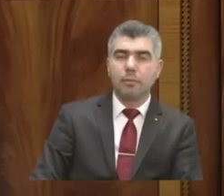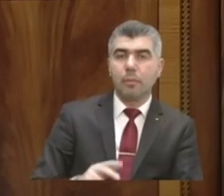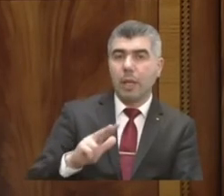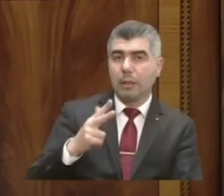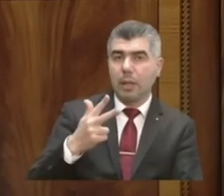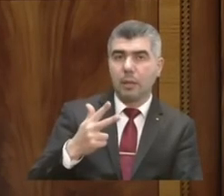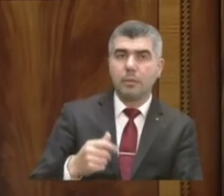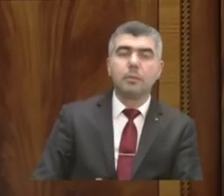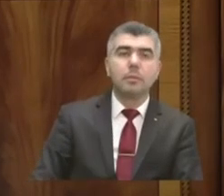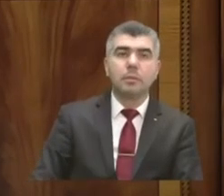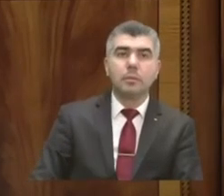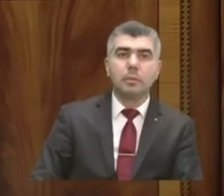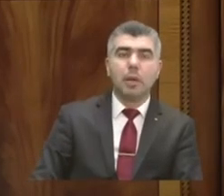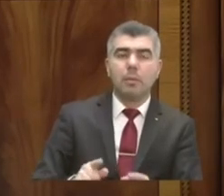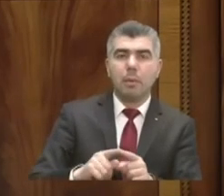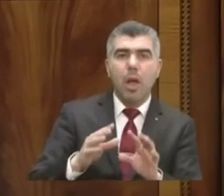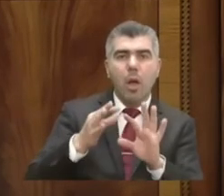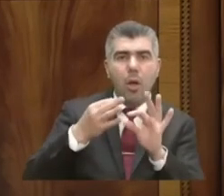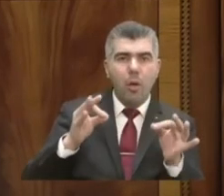ثالثا